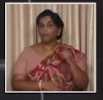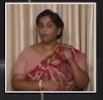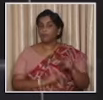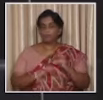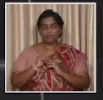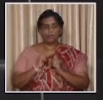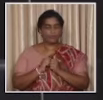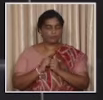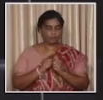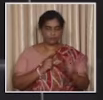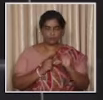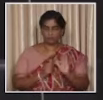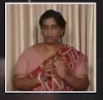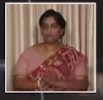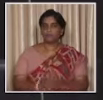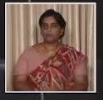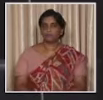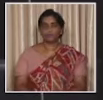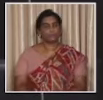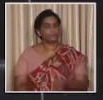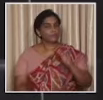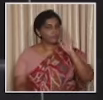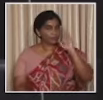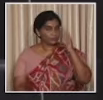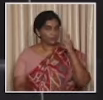மக்கள் இந்த நாட்டிற்கு